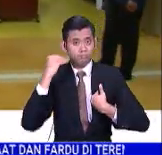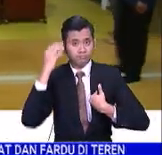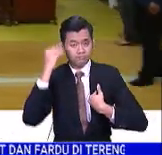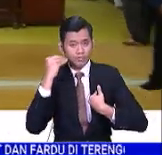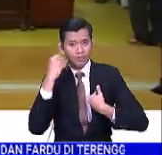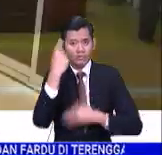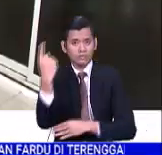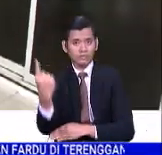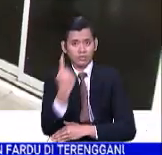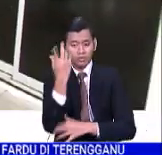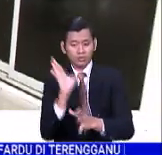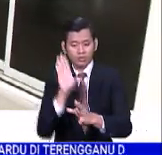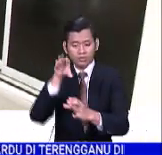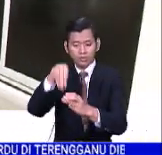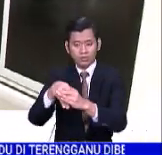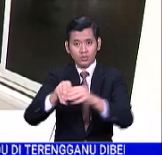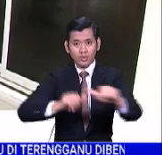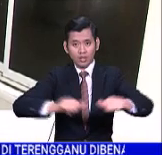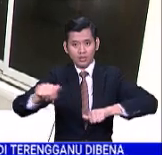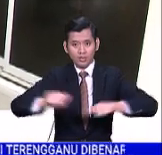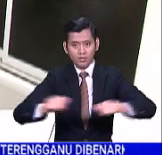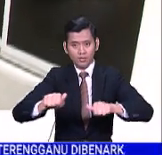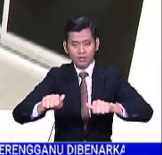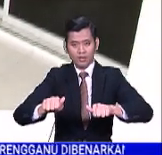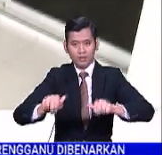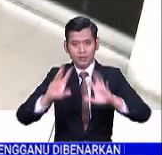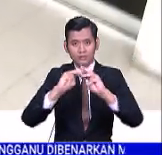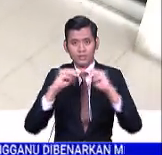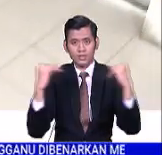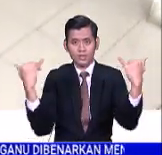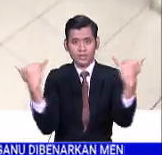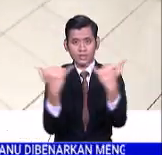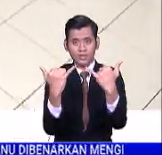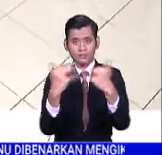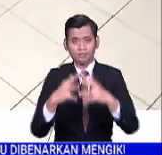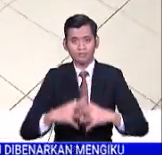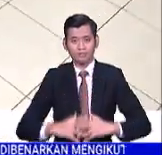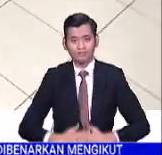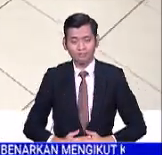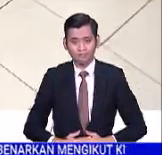kerana sering terlibat dalam aktiviti kemasyarakatan.